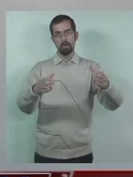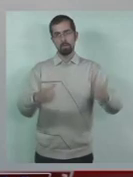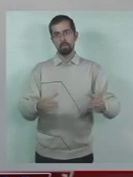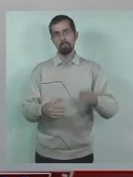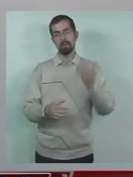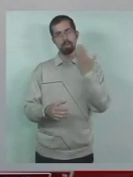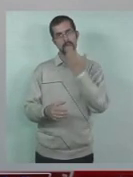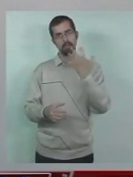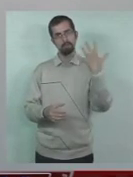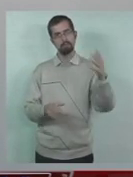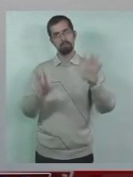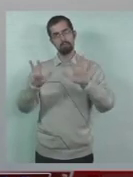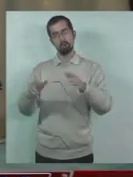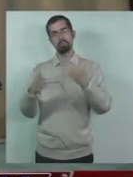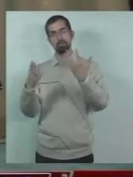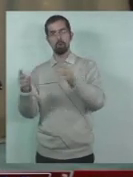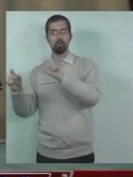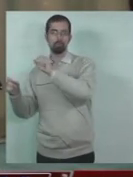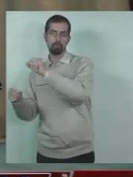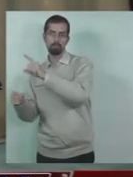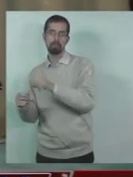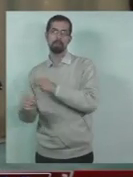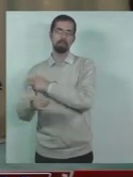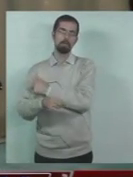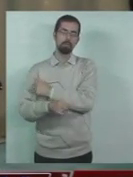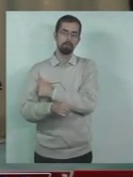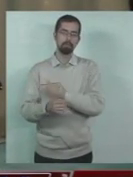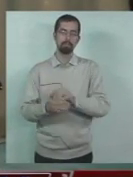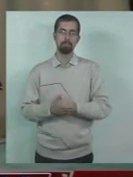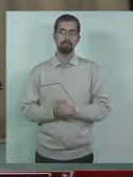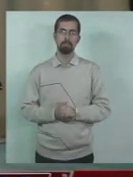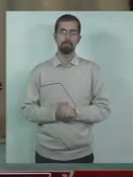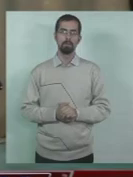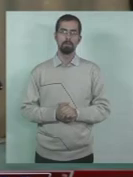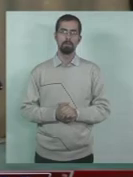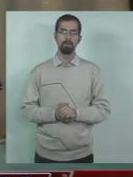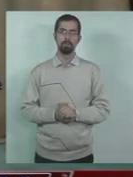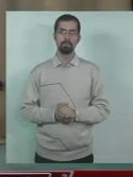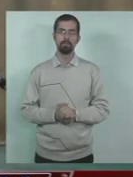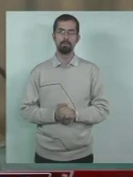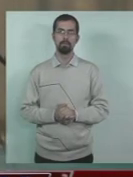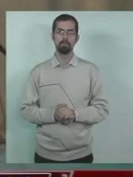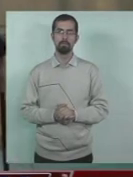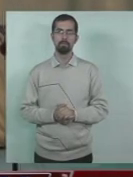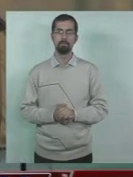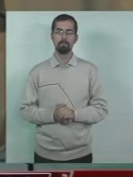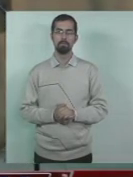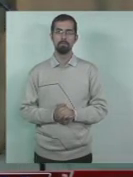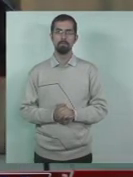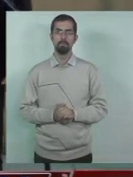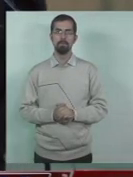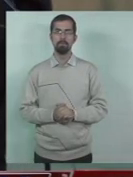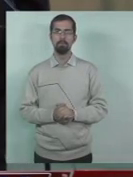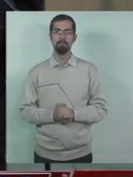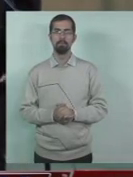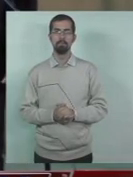grupa de clase 5-8 și 9-12, așa și la creație și la interpretare.